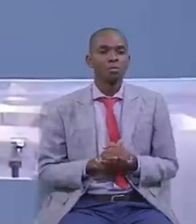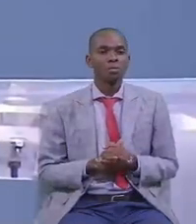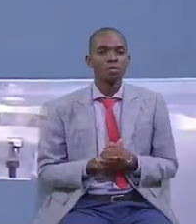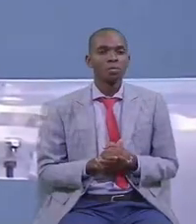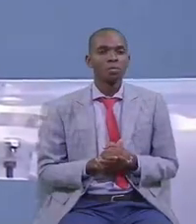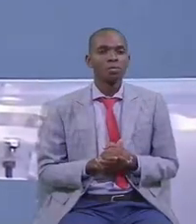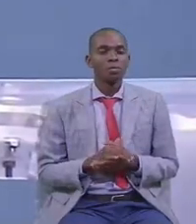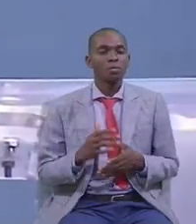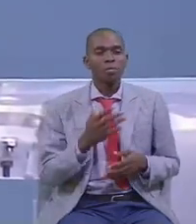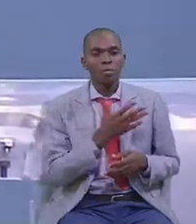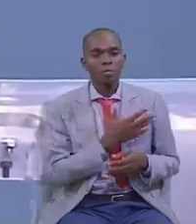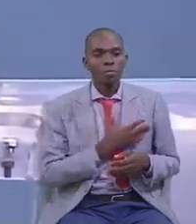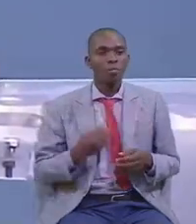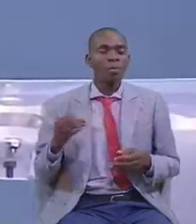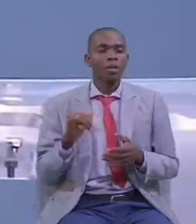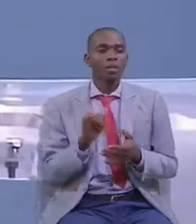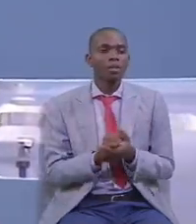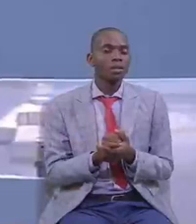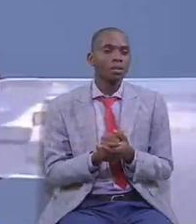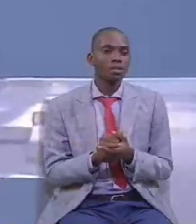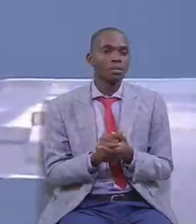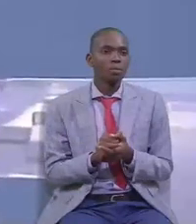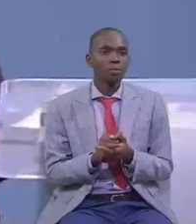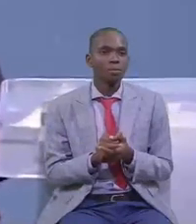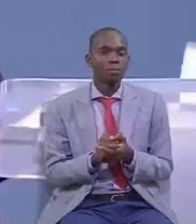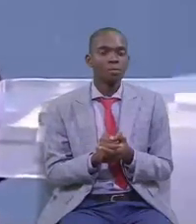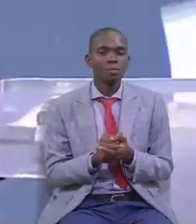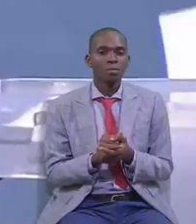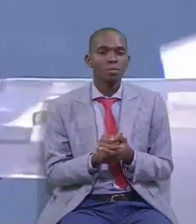Et ils se disent, ah, mon cerveau ne fonctionne plus bien.